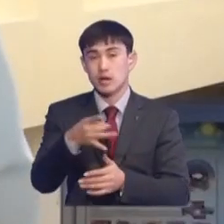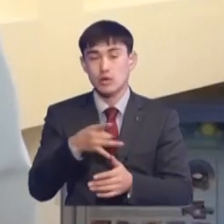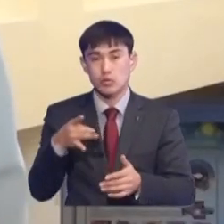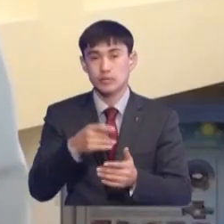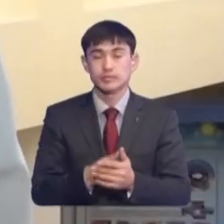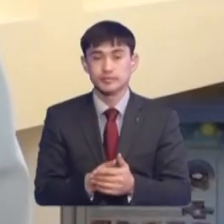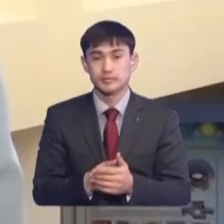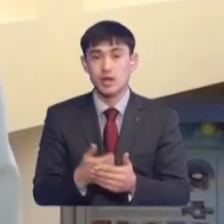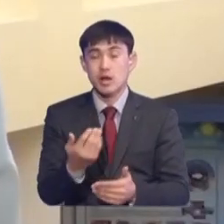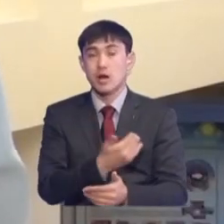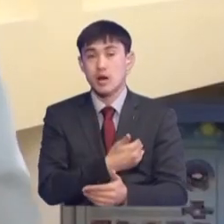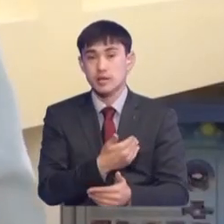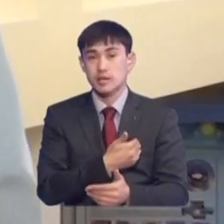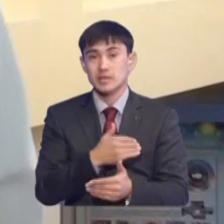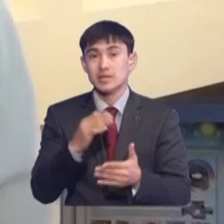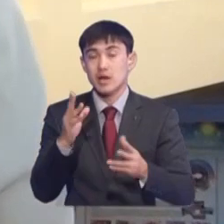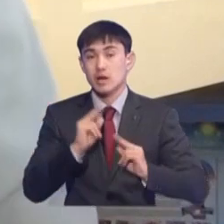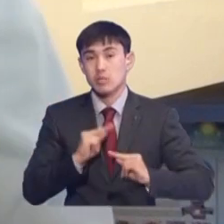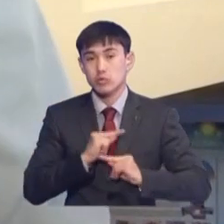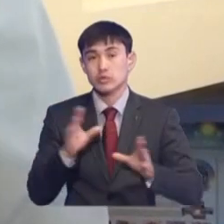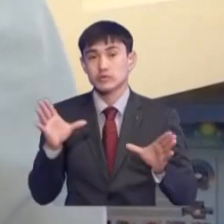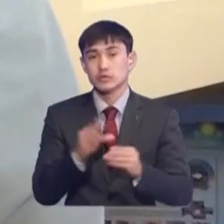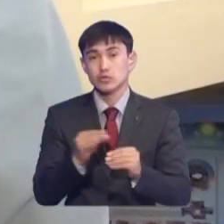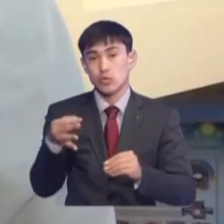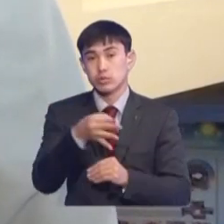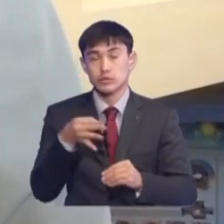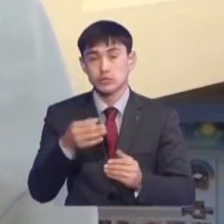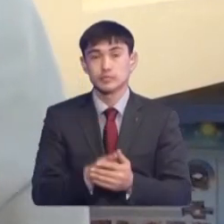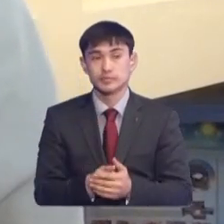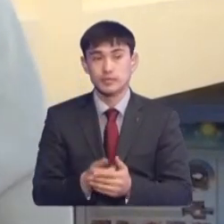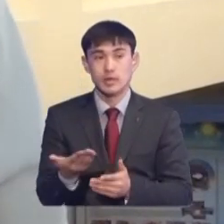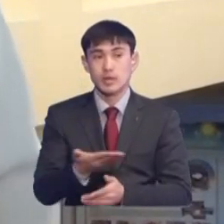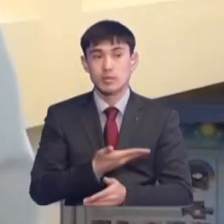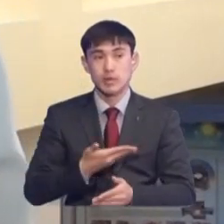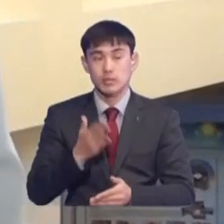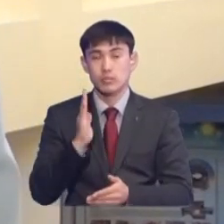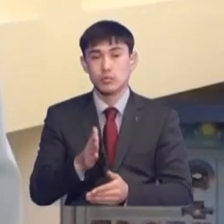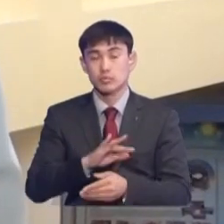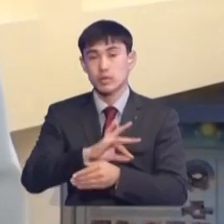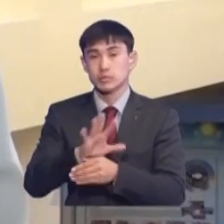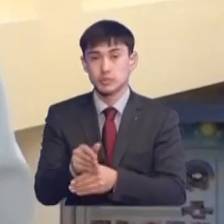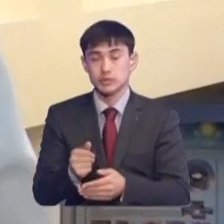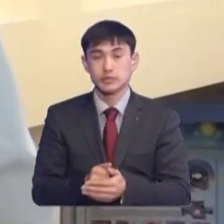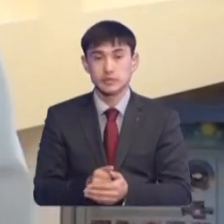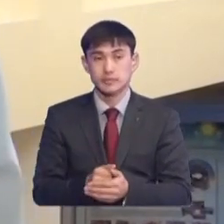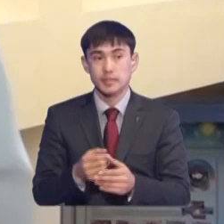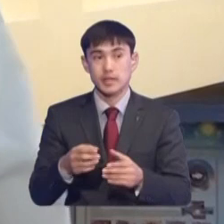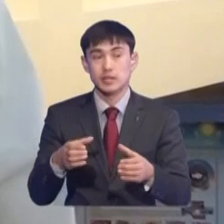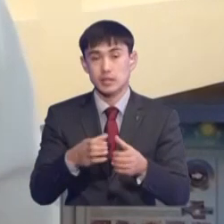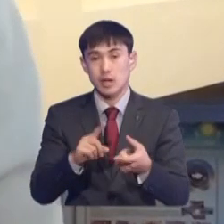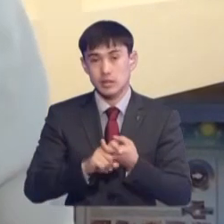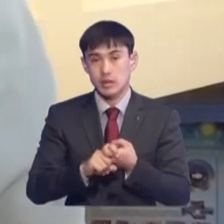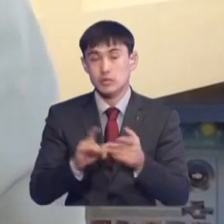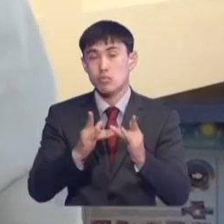районы хотят тесно работать с областью мы намерены обеспечить вот этот контакт